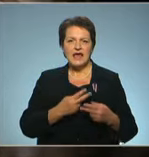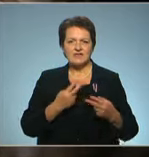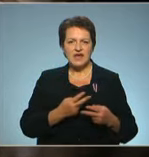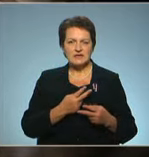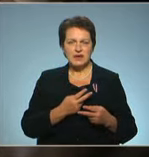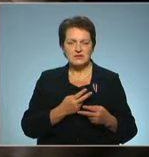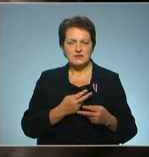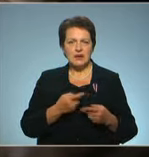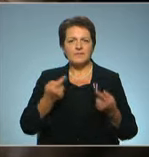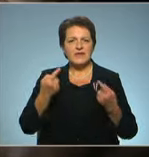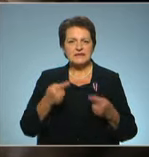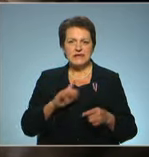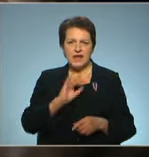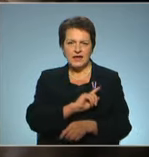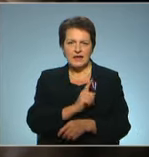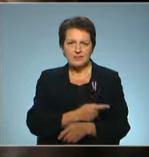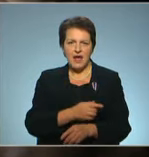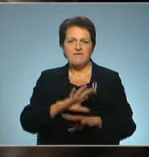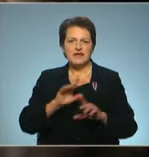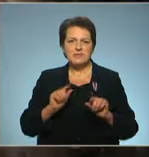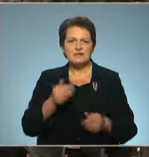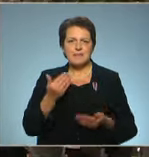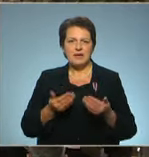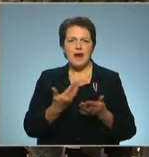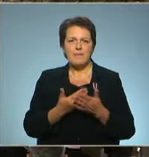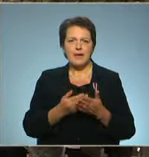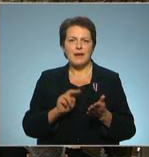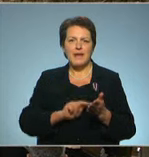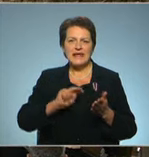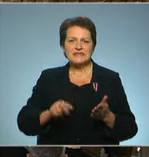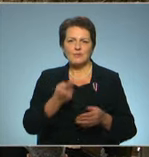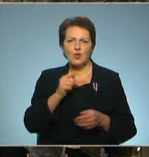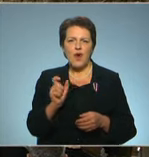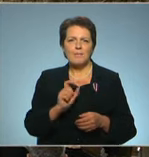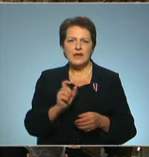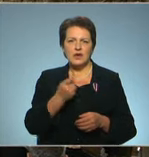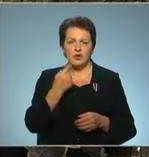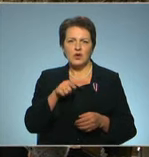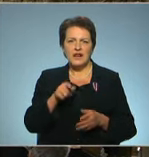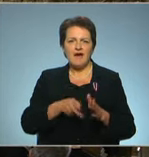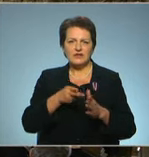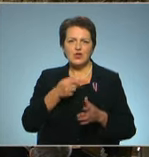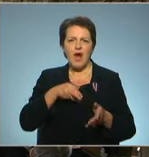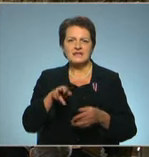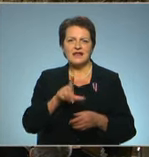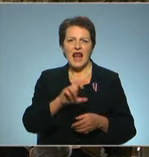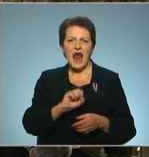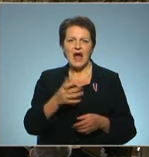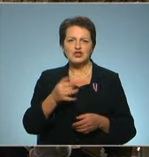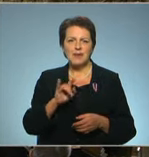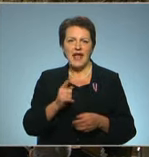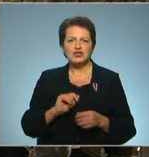Cita iespēja vismaz mēģināt, piemēram, izkāpt uz mirkli no tā vilciena un aiziet lāčplēša dienā